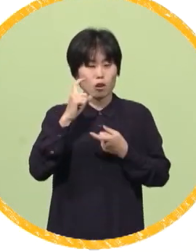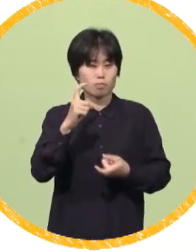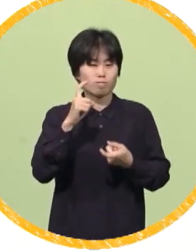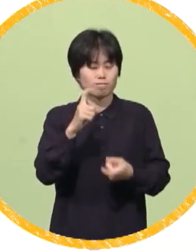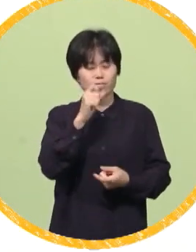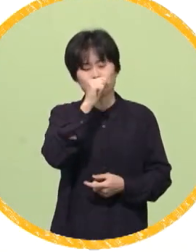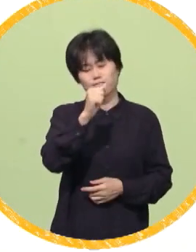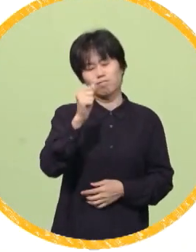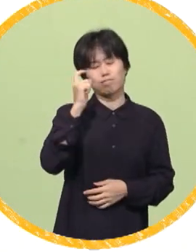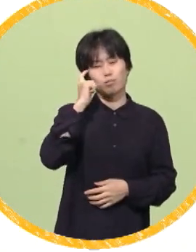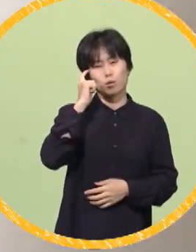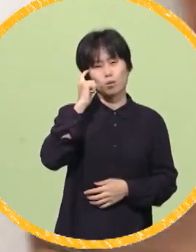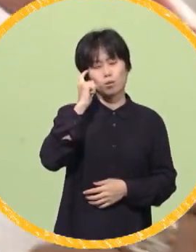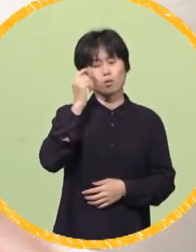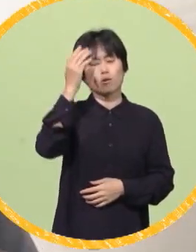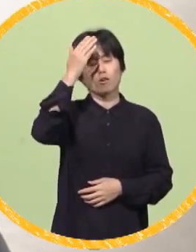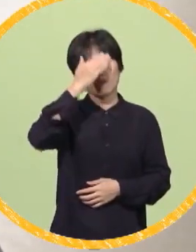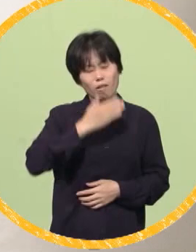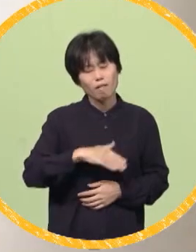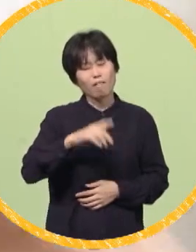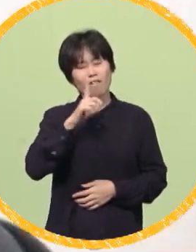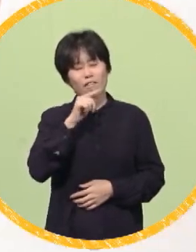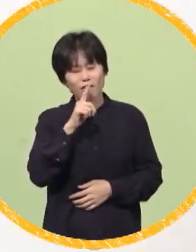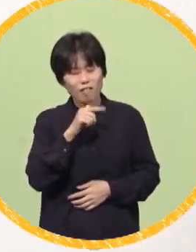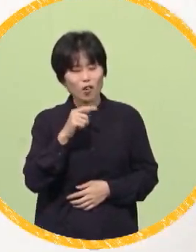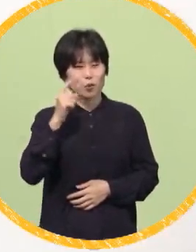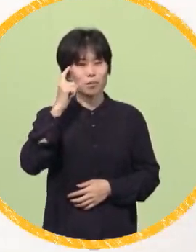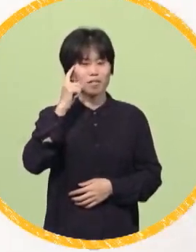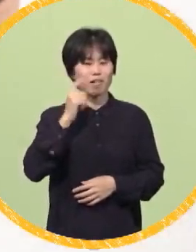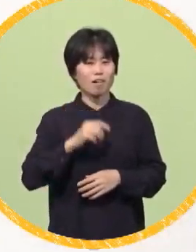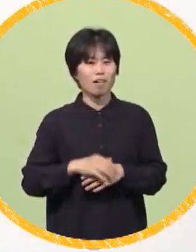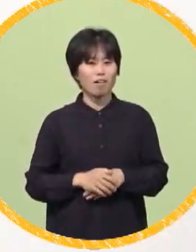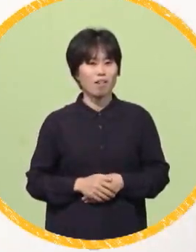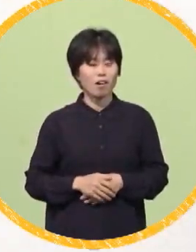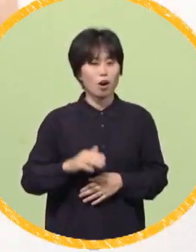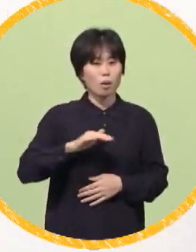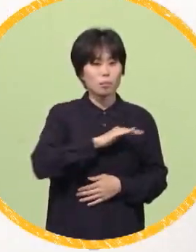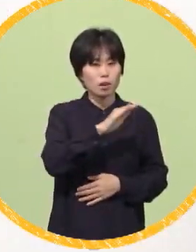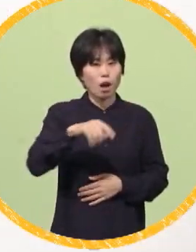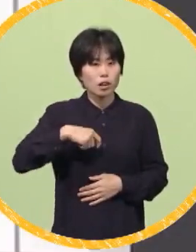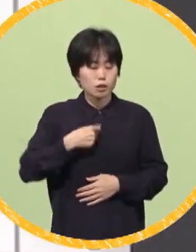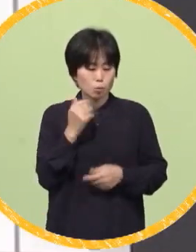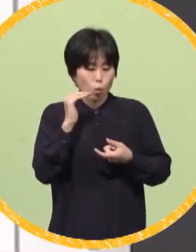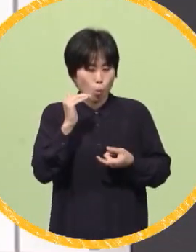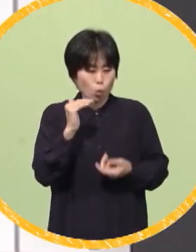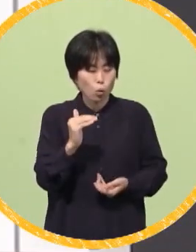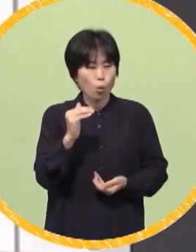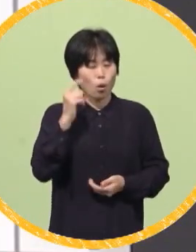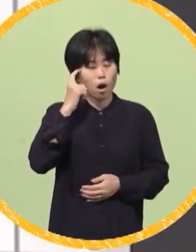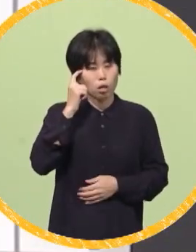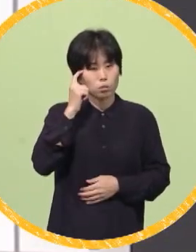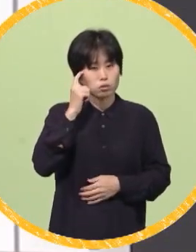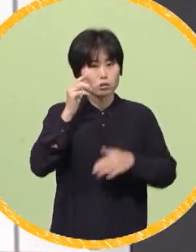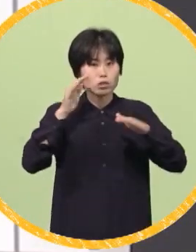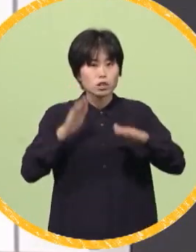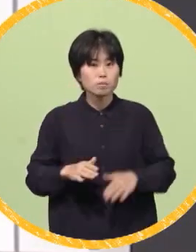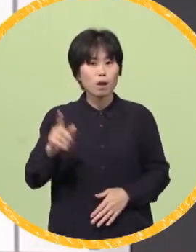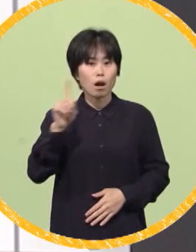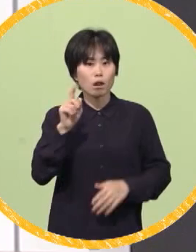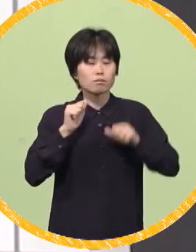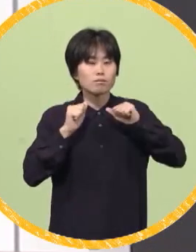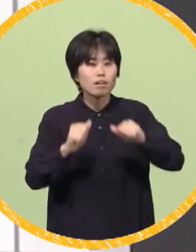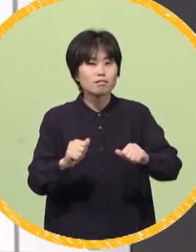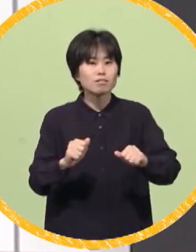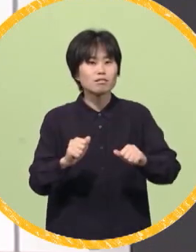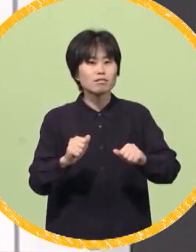ましたね。 ありましたね。 なるほどなって聞いちゃいましたけどね、やっぱりその皆さんが当事者意識を持って自分が何をするのか、今何をするのかということを